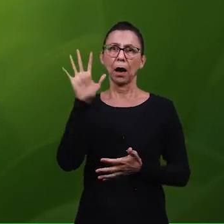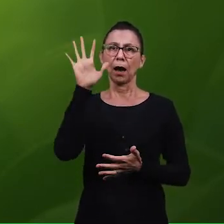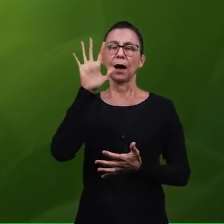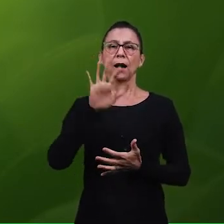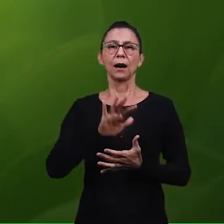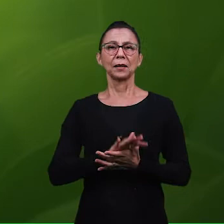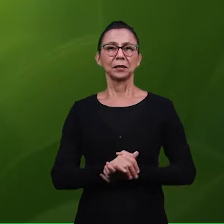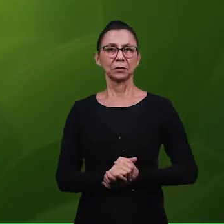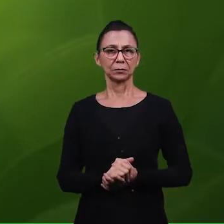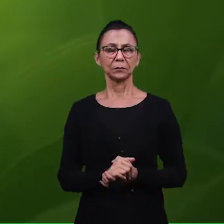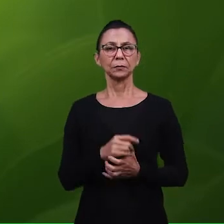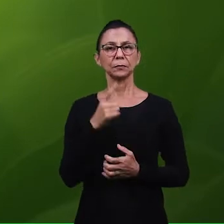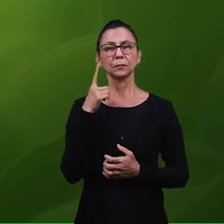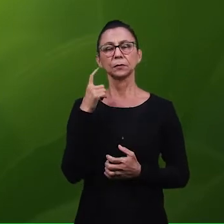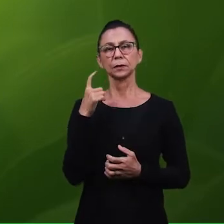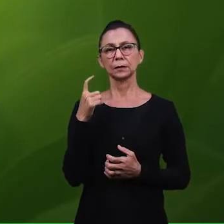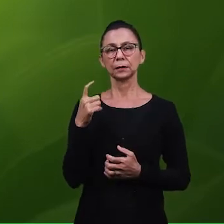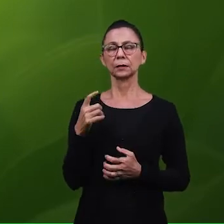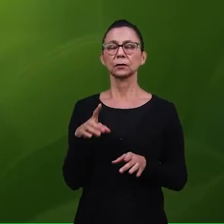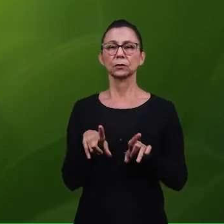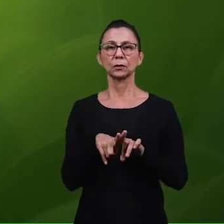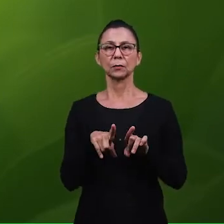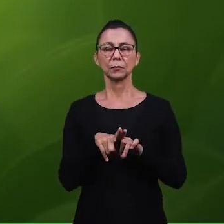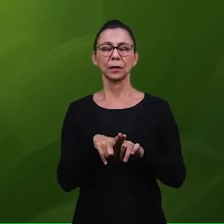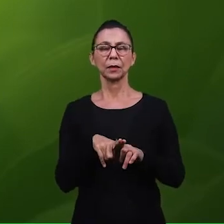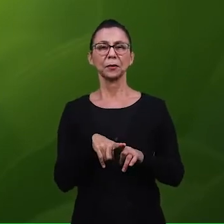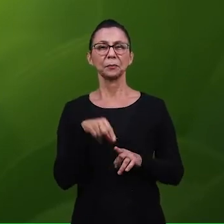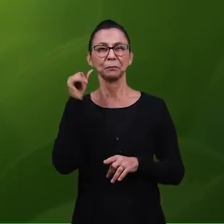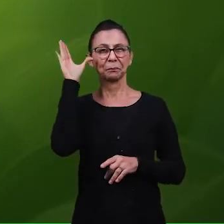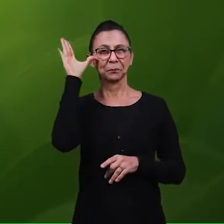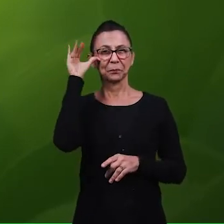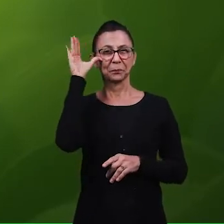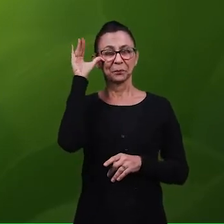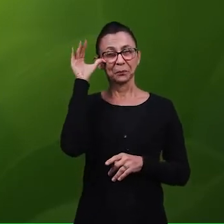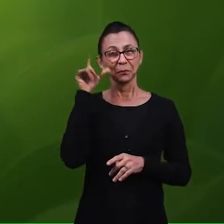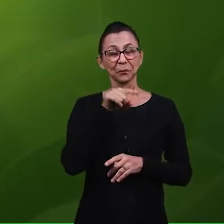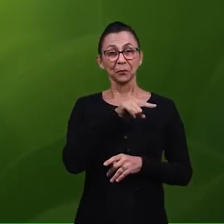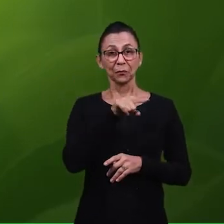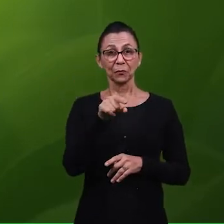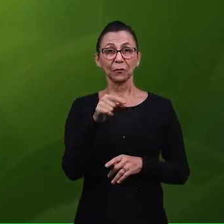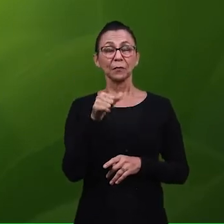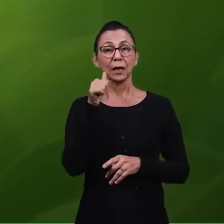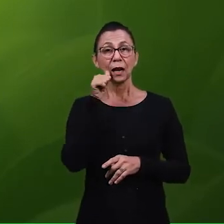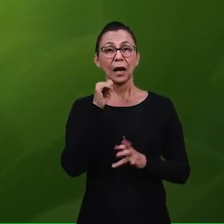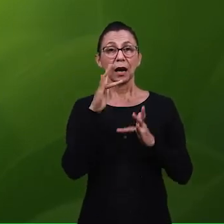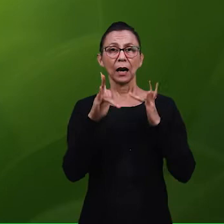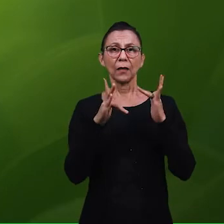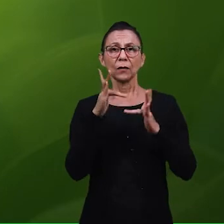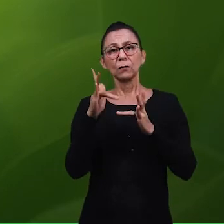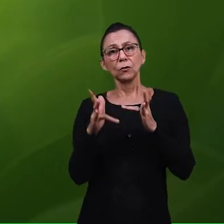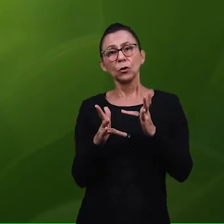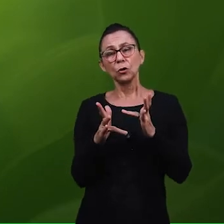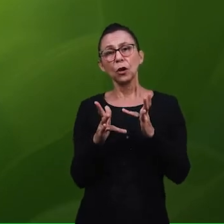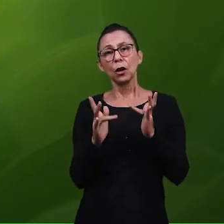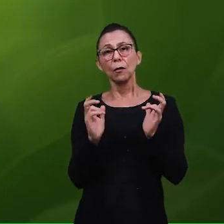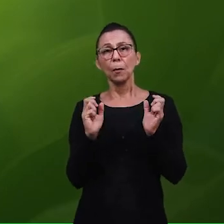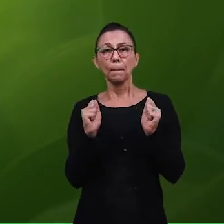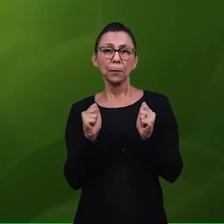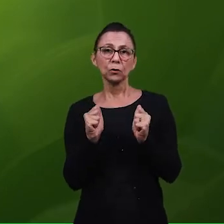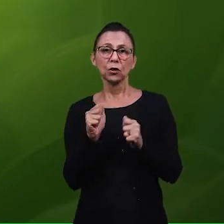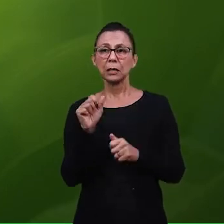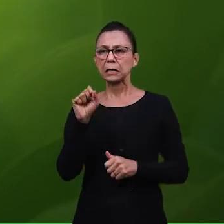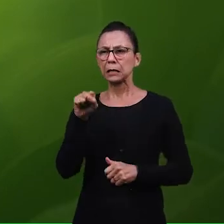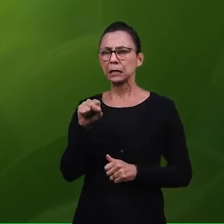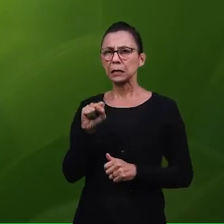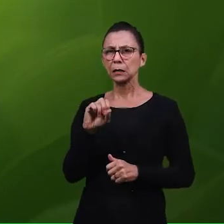soit avec le fiancé. Donc, afin que l'époux soit à côté de l'épouse. Donc, un haut prix était